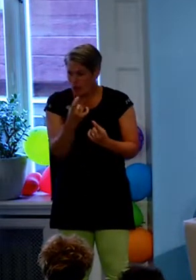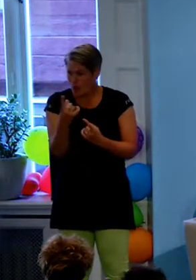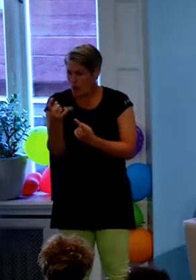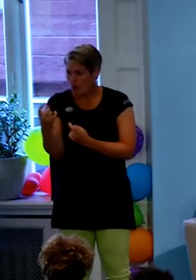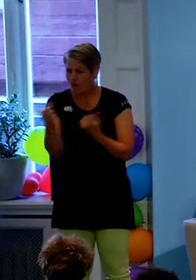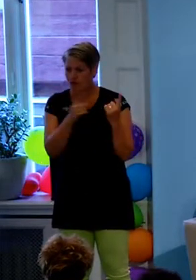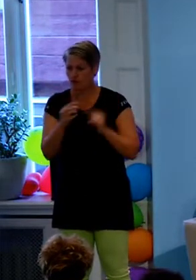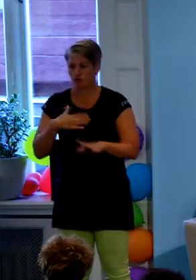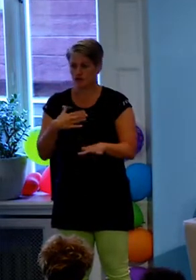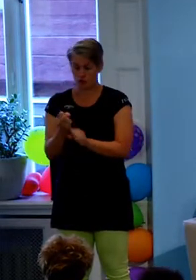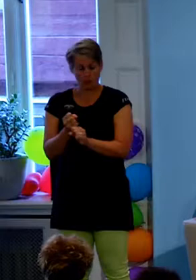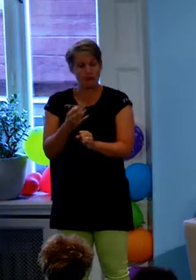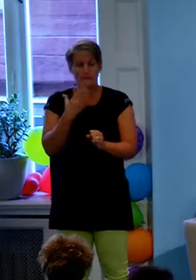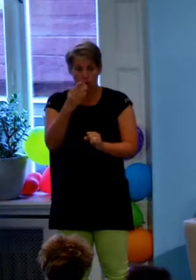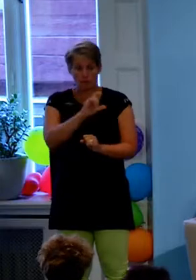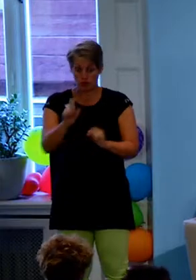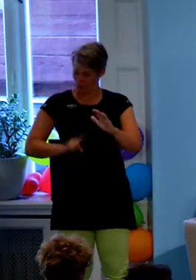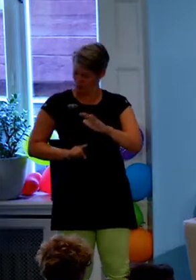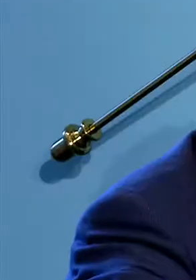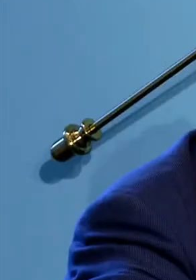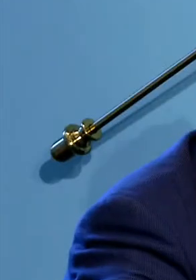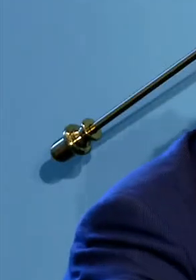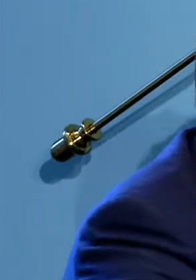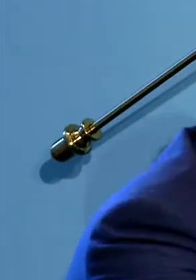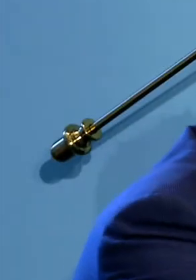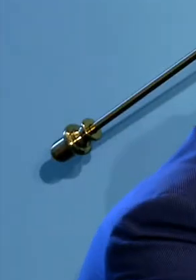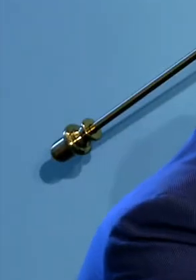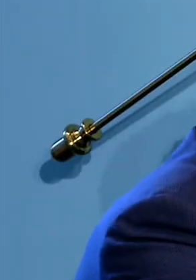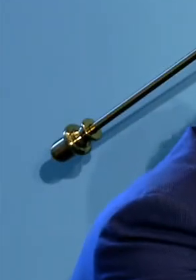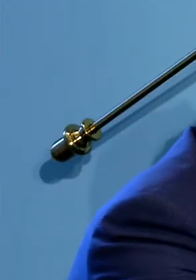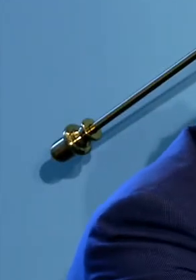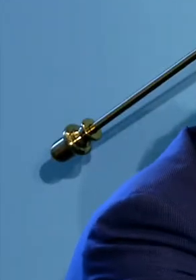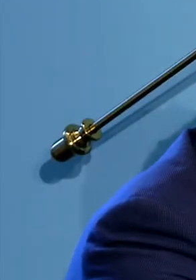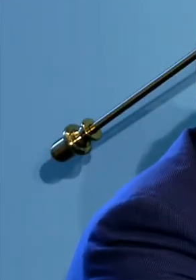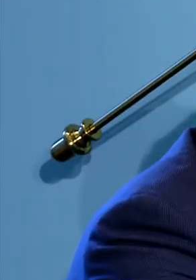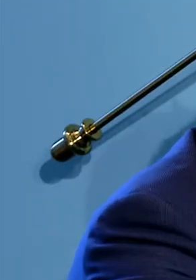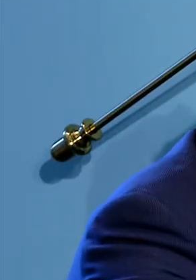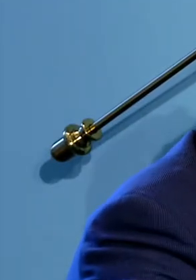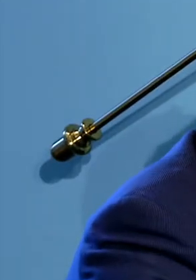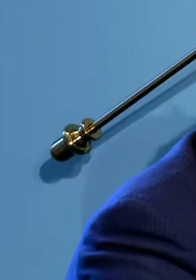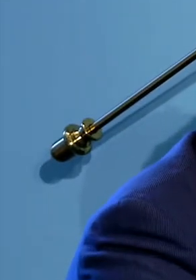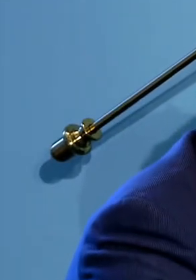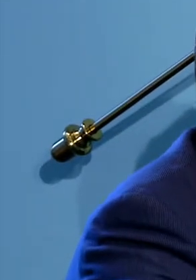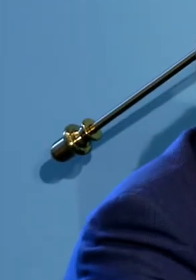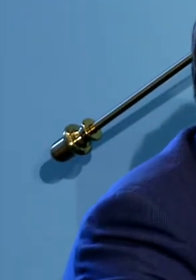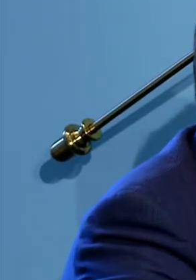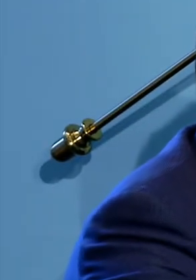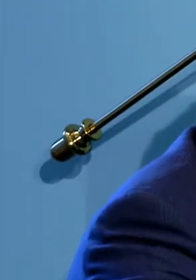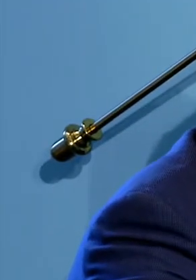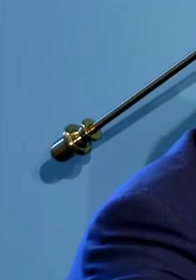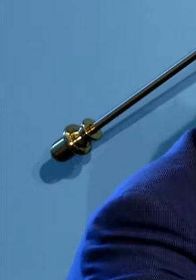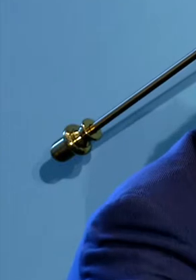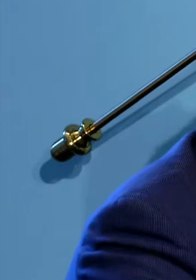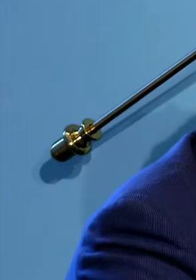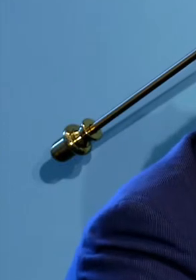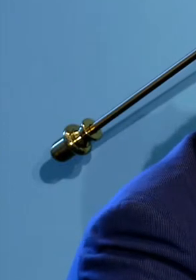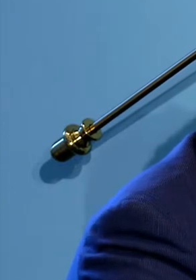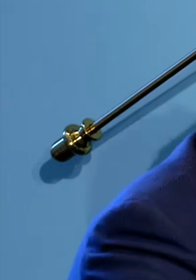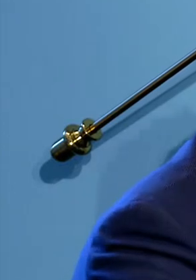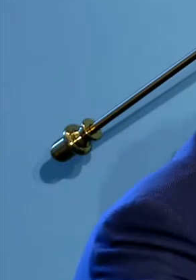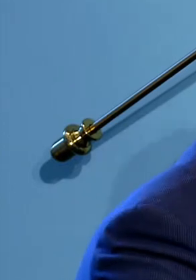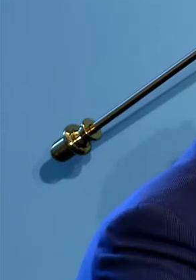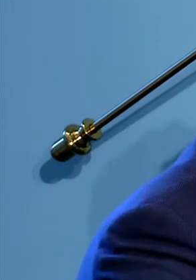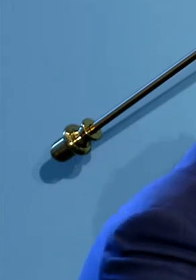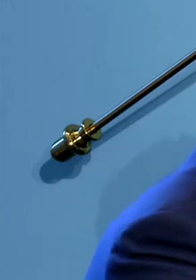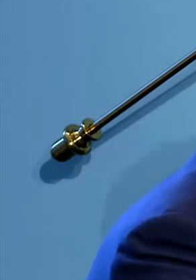går superbra för dem. Men just nästgårds ligger Axis, Sony, Tetra Pak. Stora bolag med en helt annan